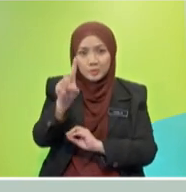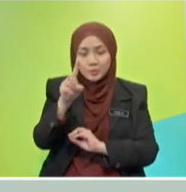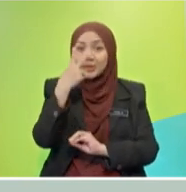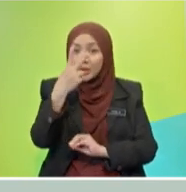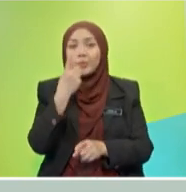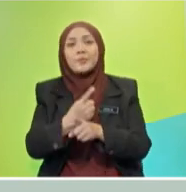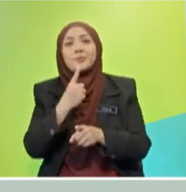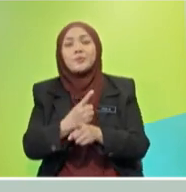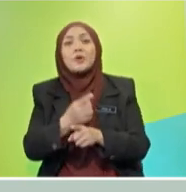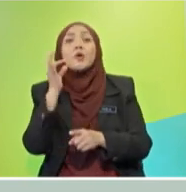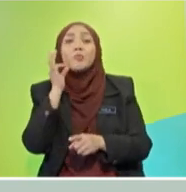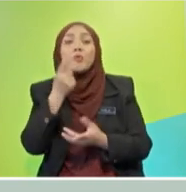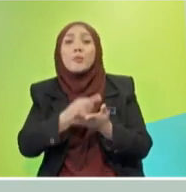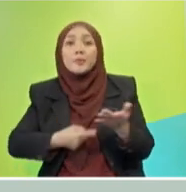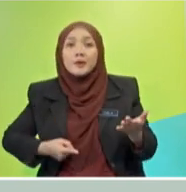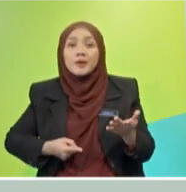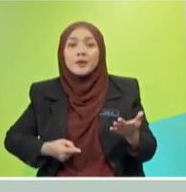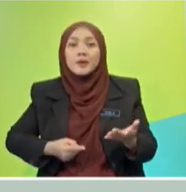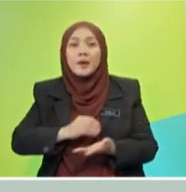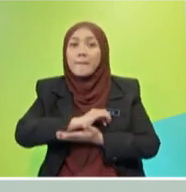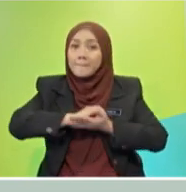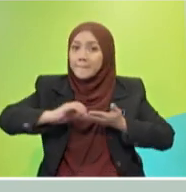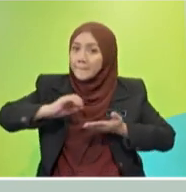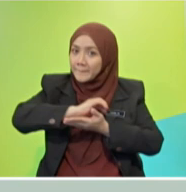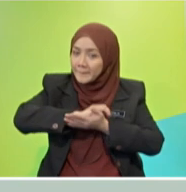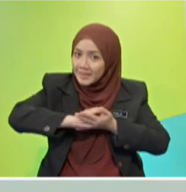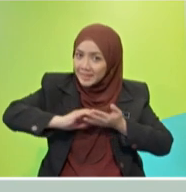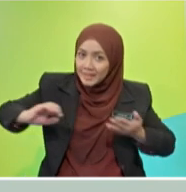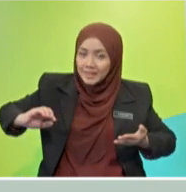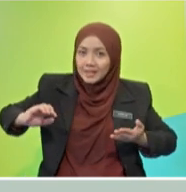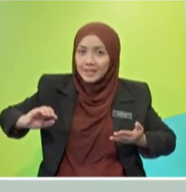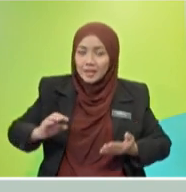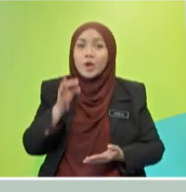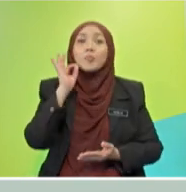buah apel buah pete pete adalah jenis pepohonan